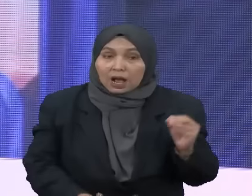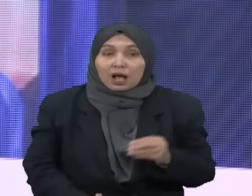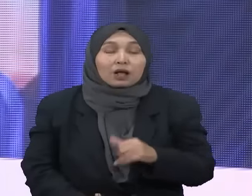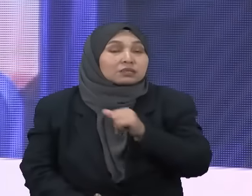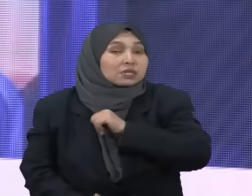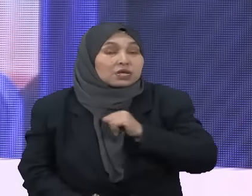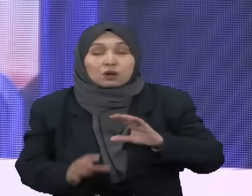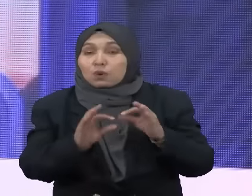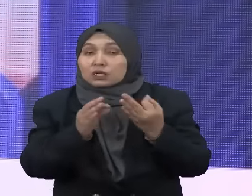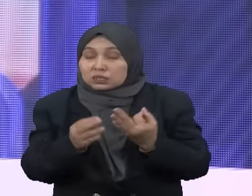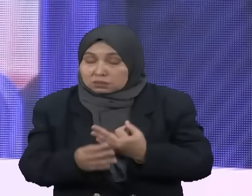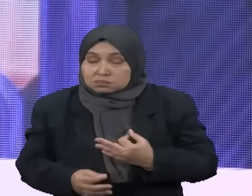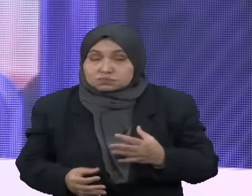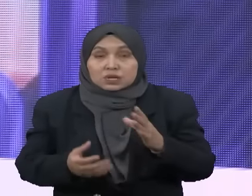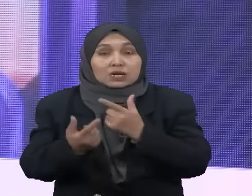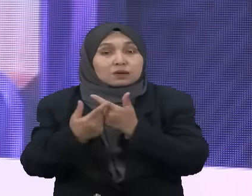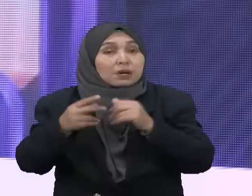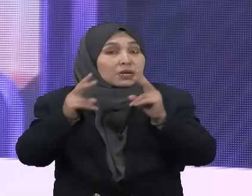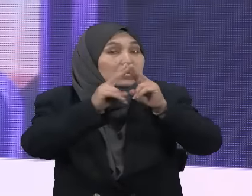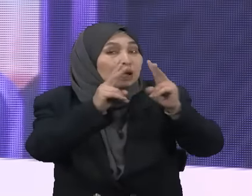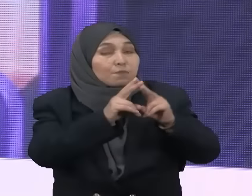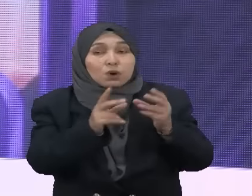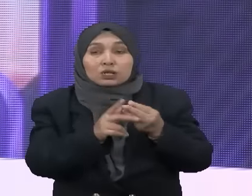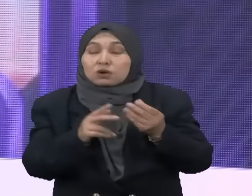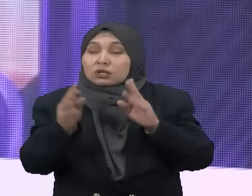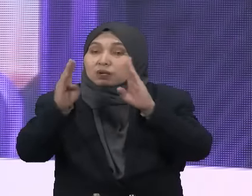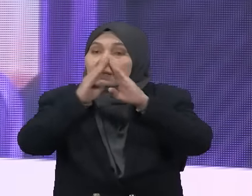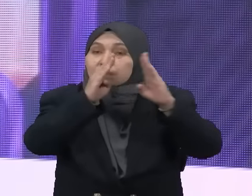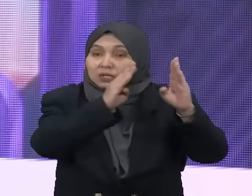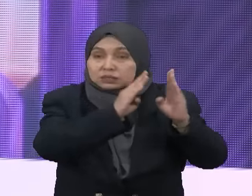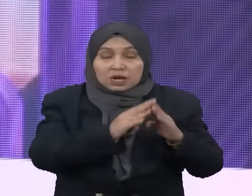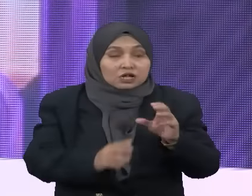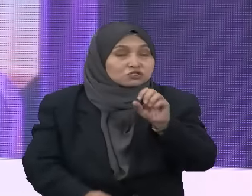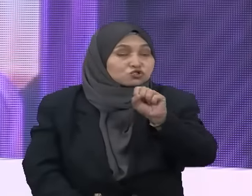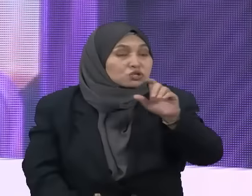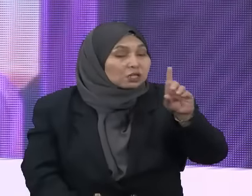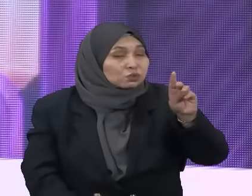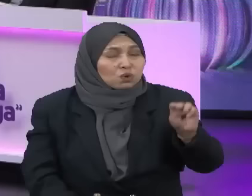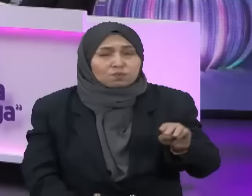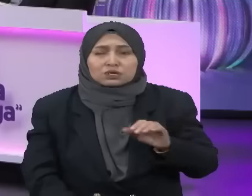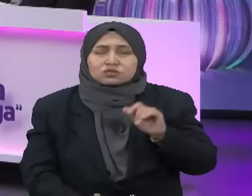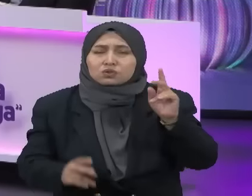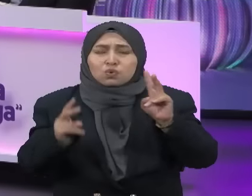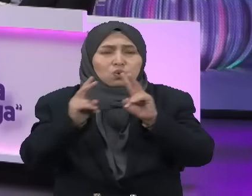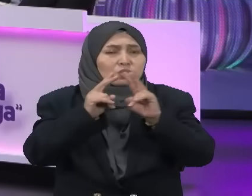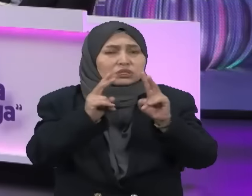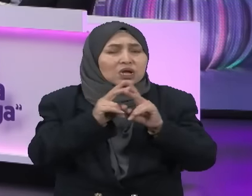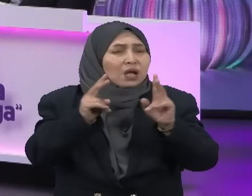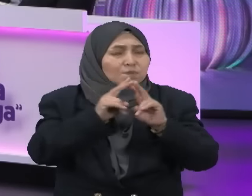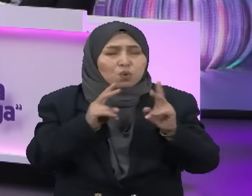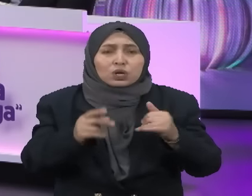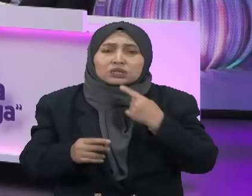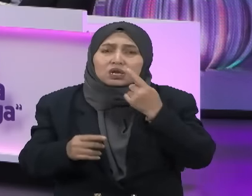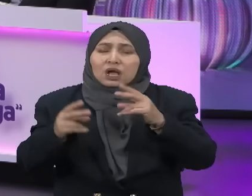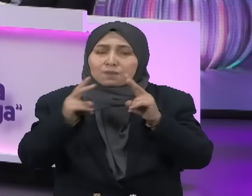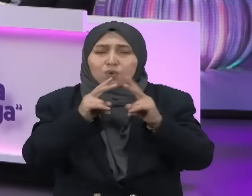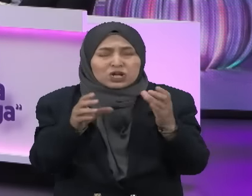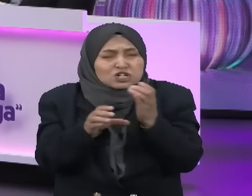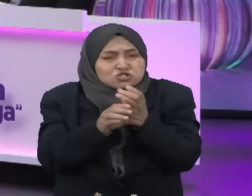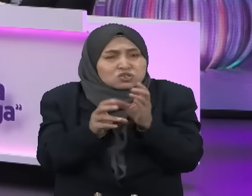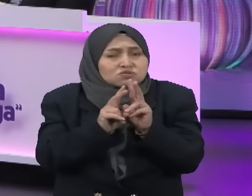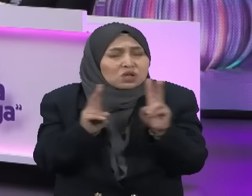baginda daripada kampung ataupun daripada kota Sodom itu sendiri. Sodom ni bukanlah satu kota, bukan kita kata kampung. Kalau orang kata kampung kan, orang kata kecil